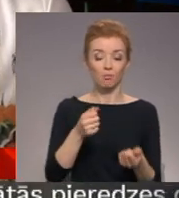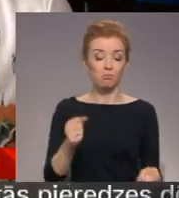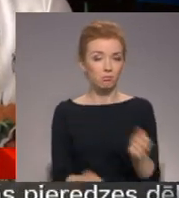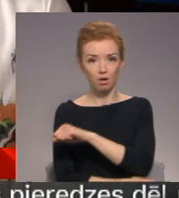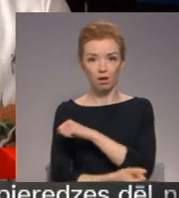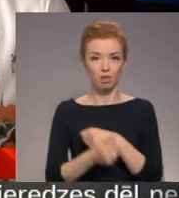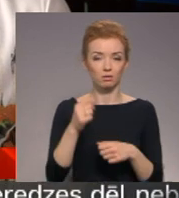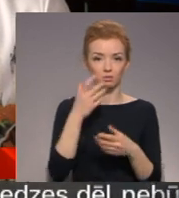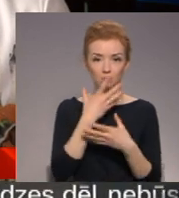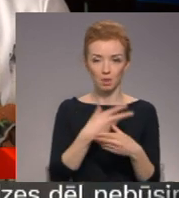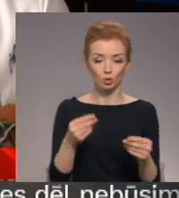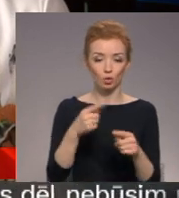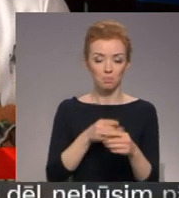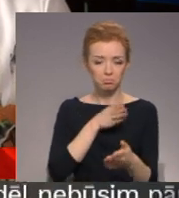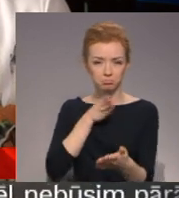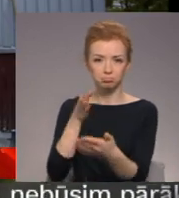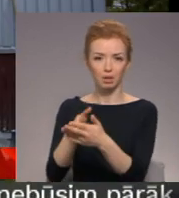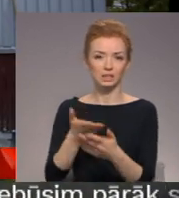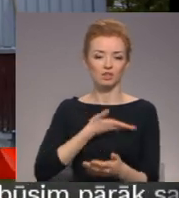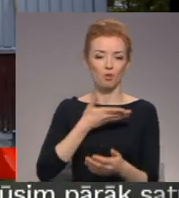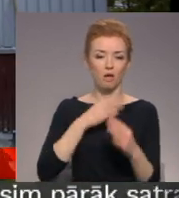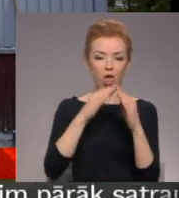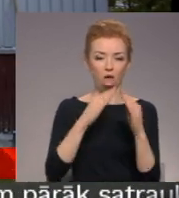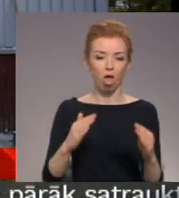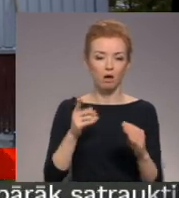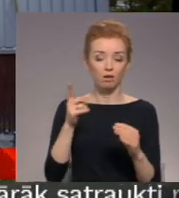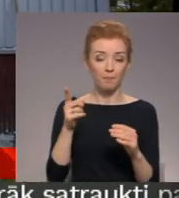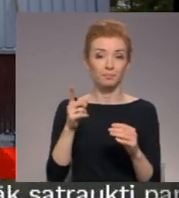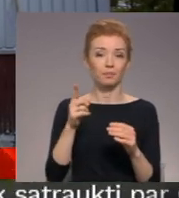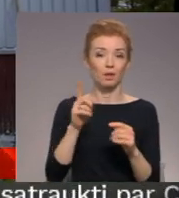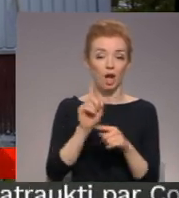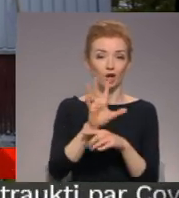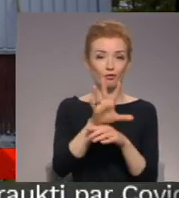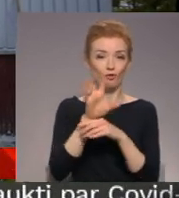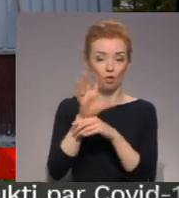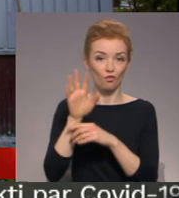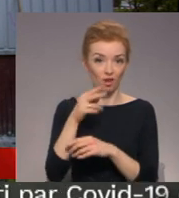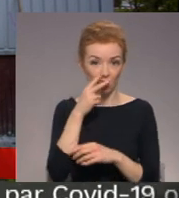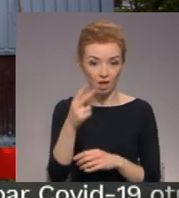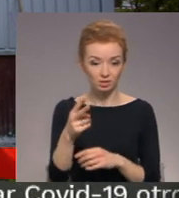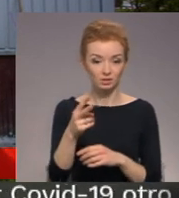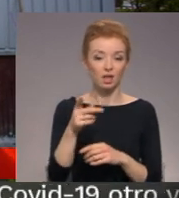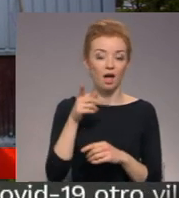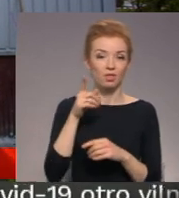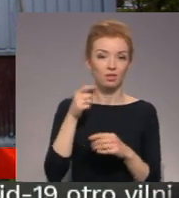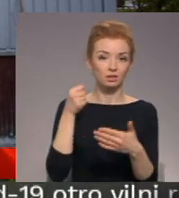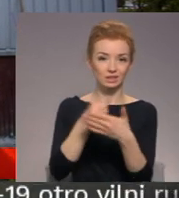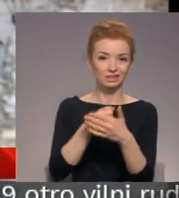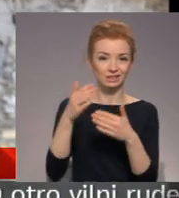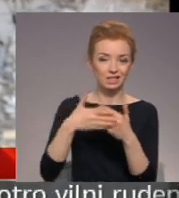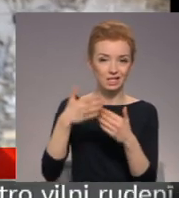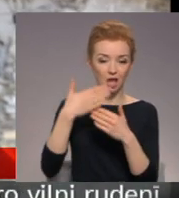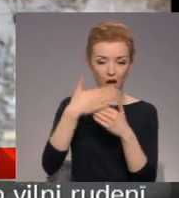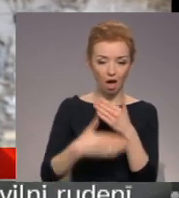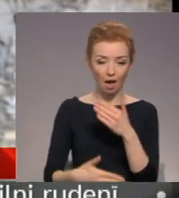trolejbusu un ietriecās dzīvojamās ēkas sienā. Kā redzams īsi pēc avārijas uzņemtajos foto, daudzdzīvokļu ēkas gala sienā